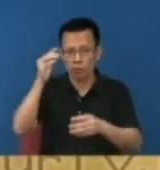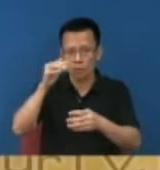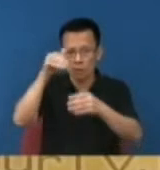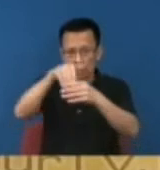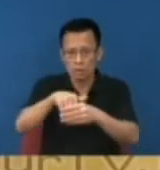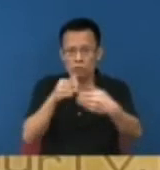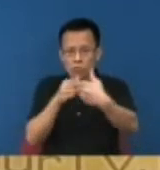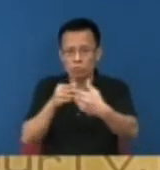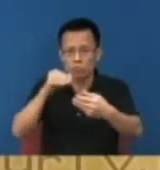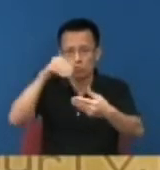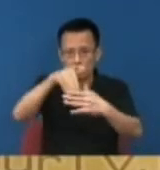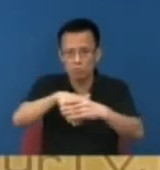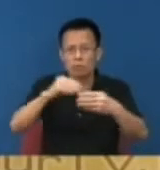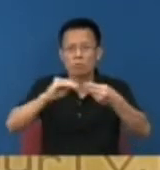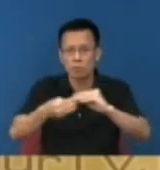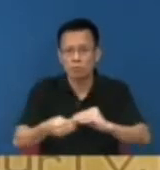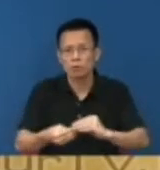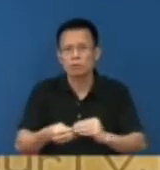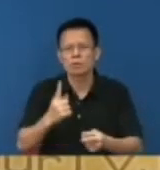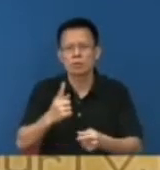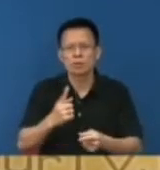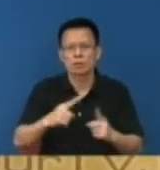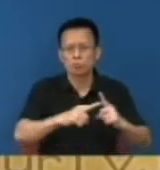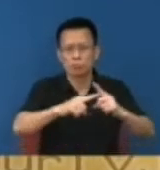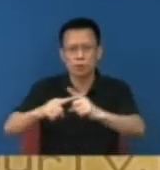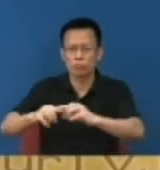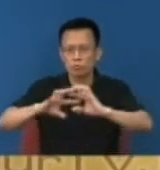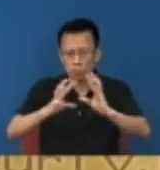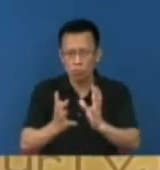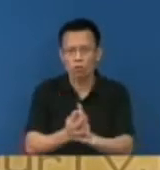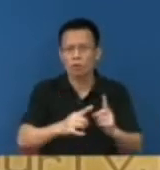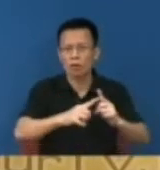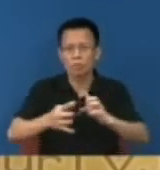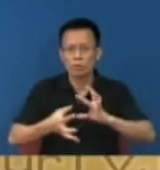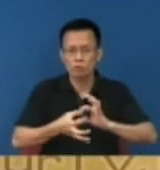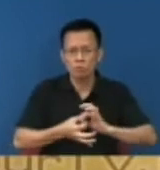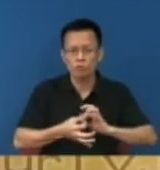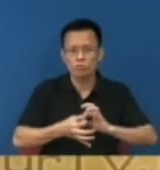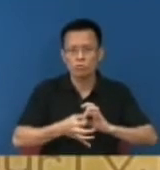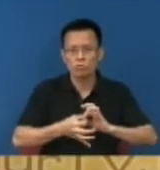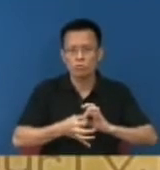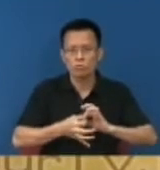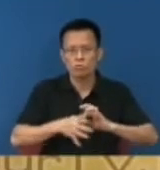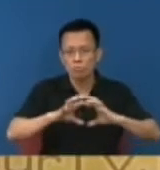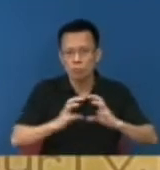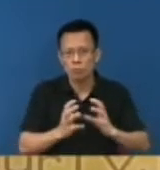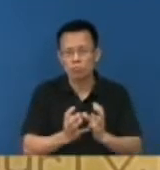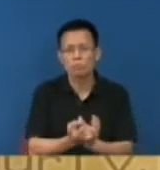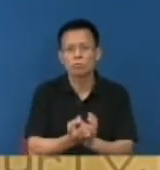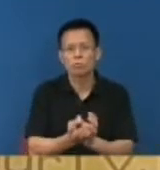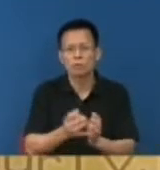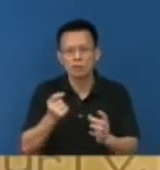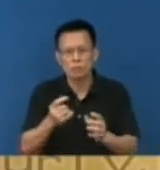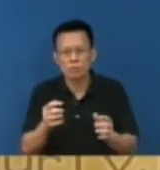點解民主黨同民建聯是會關係密切過公民黨同